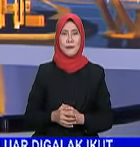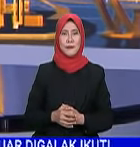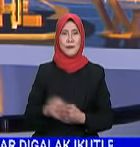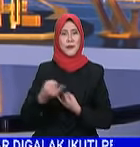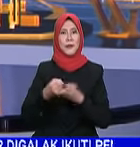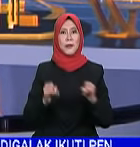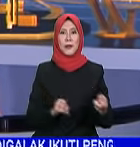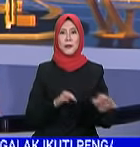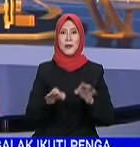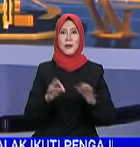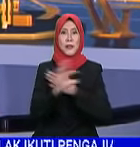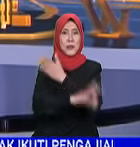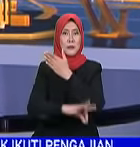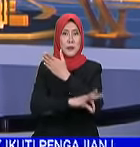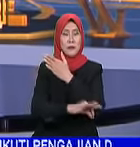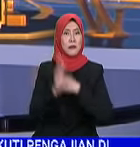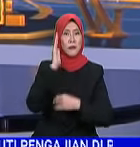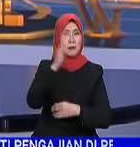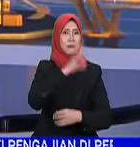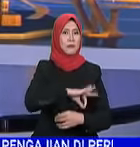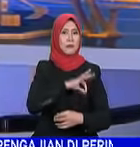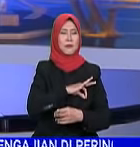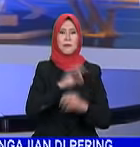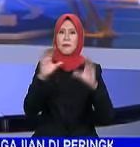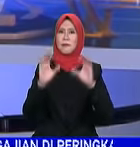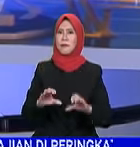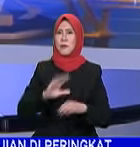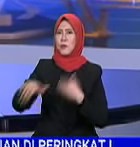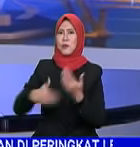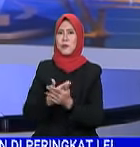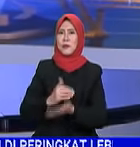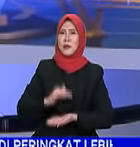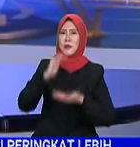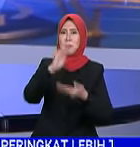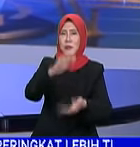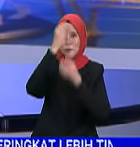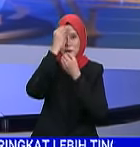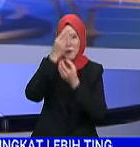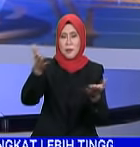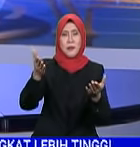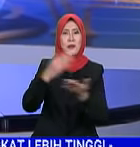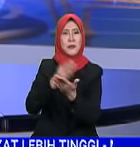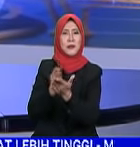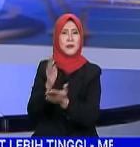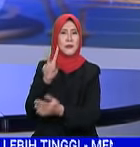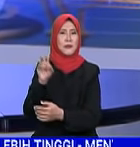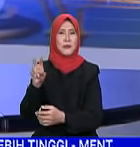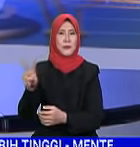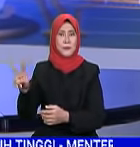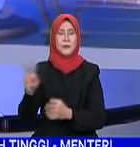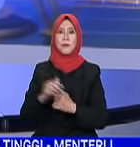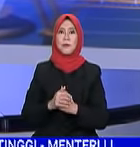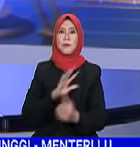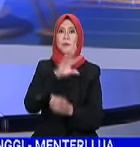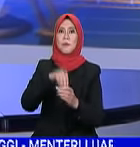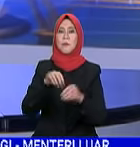Jabatan Penerangan Negeri Sembilan akan memanfaatkan segala medium yang ada untuk menyampaikan informasi mengenai bajet 2022. Ia